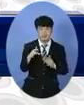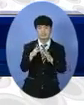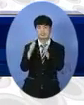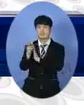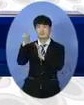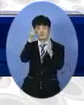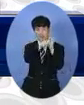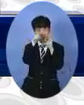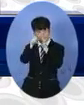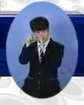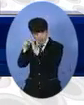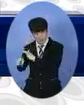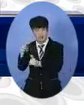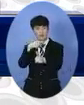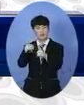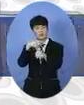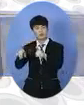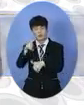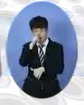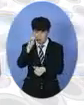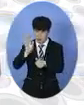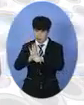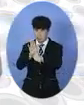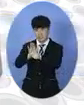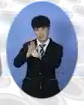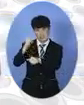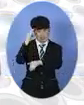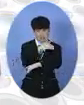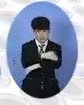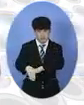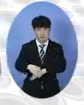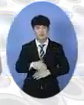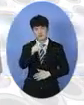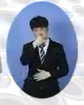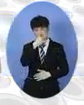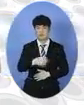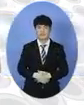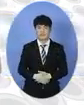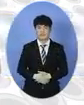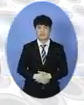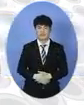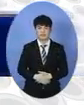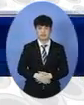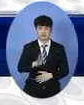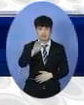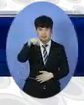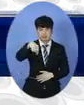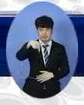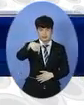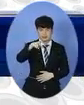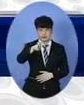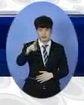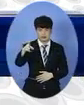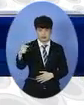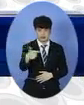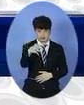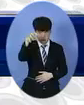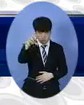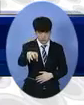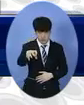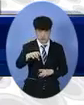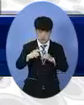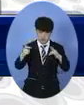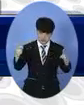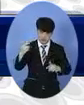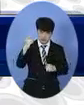등 건강생활 실천을 위해 적극 지원할 계획이라네요. 천안시 북면은 자연 생태계 복원과 내수면